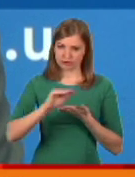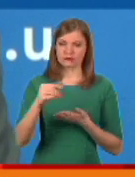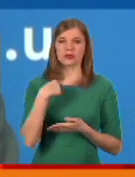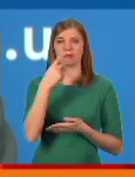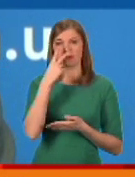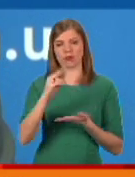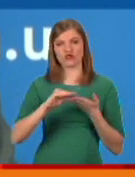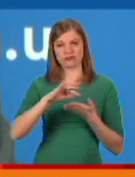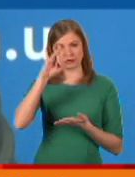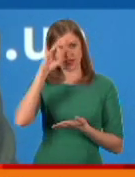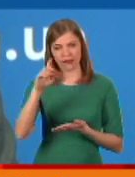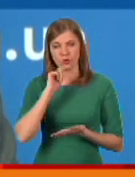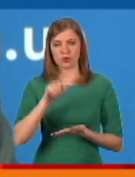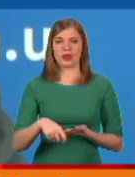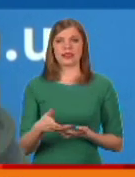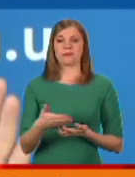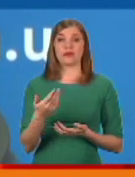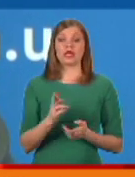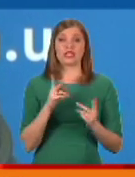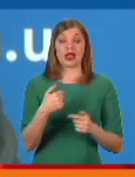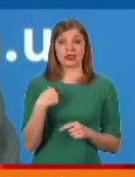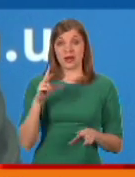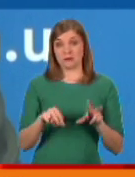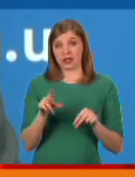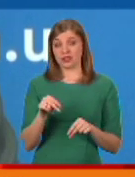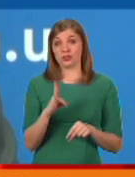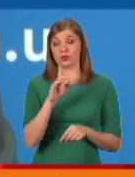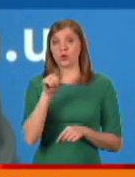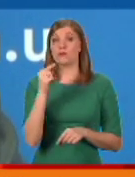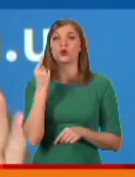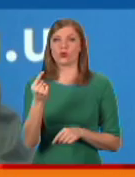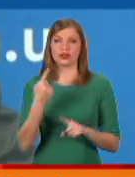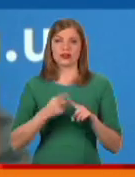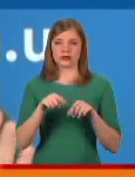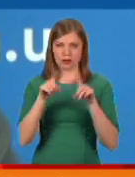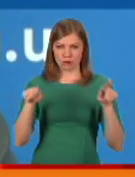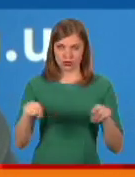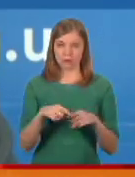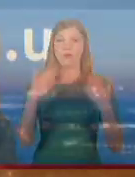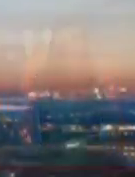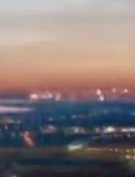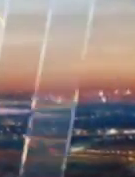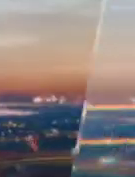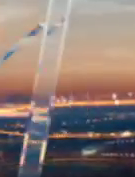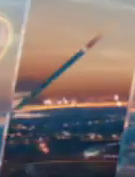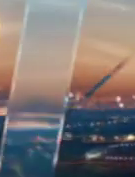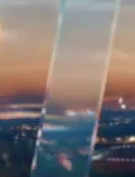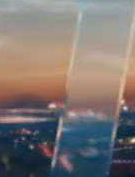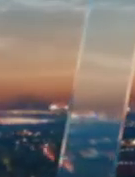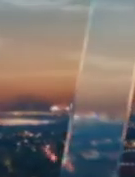бюлетені «Слава Україні». Ну, як на мене, номер один – це бюлетень «Господи, допоможи».